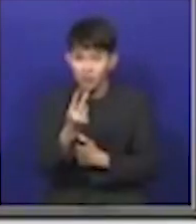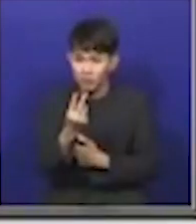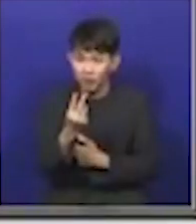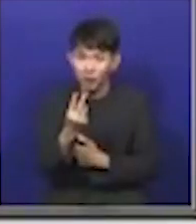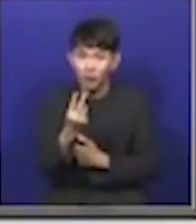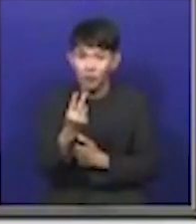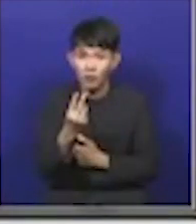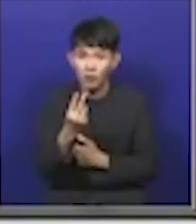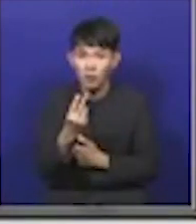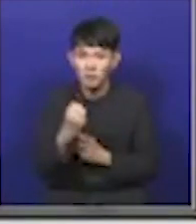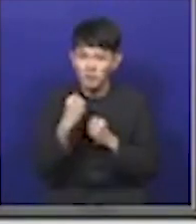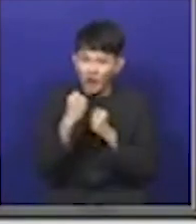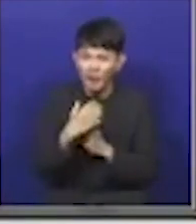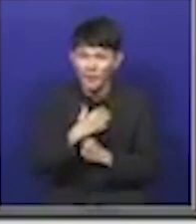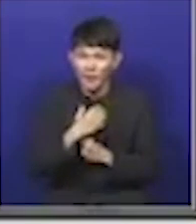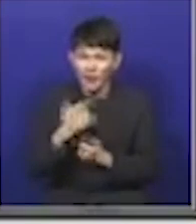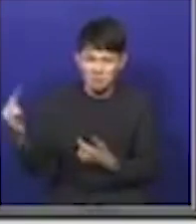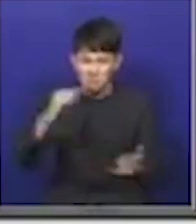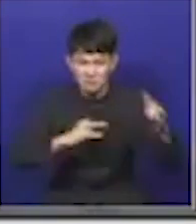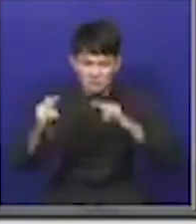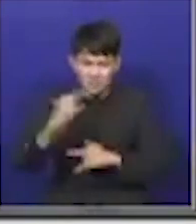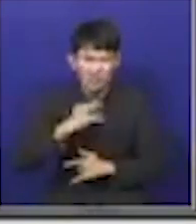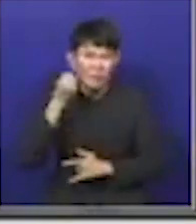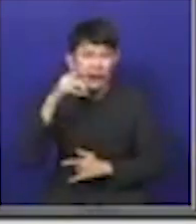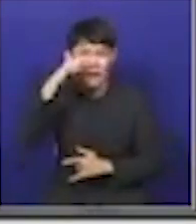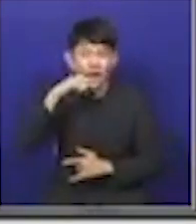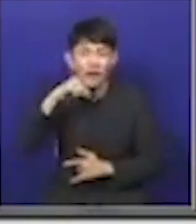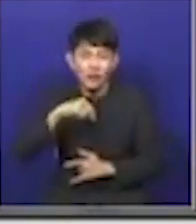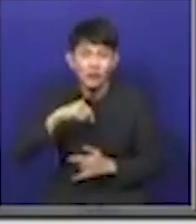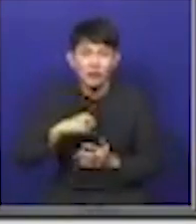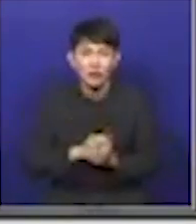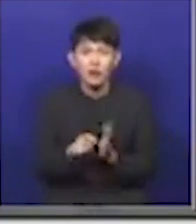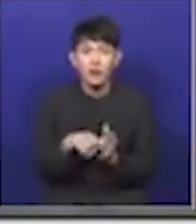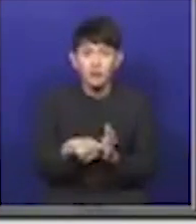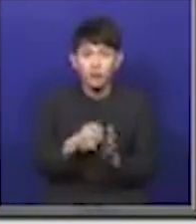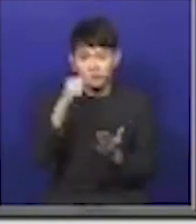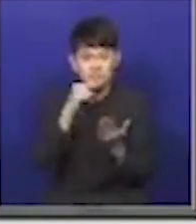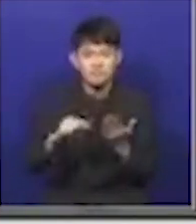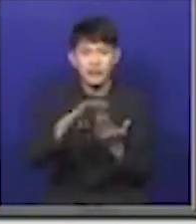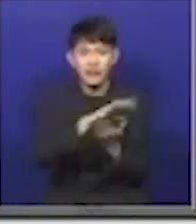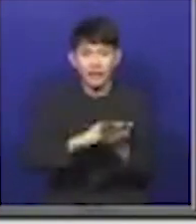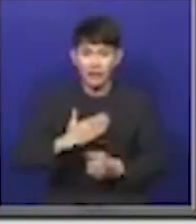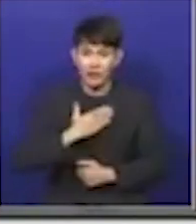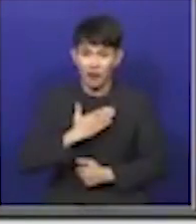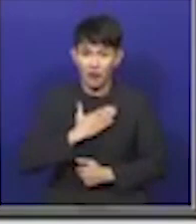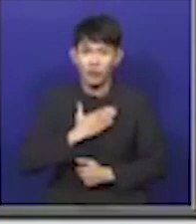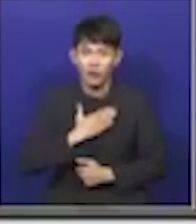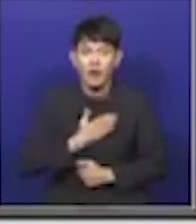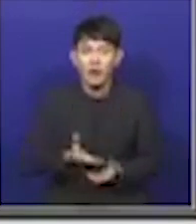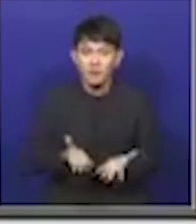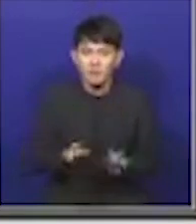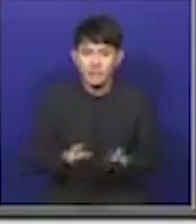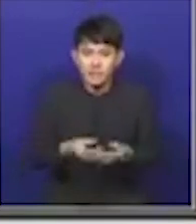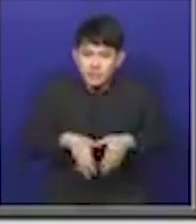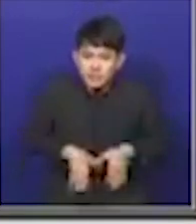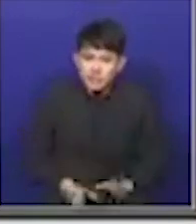หรือเปล่าดิ้นรนจะกลับประเทศของตัวเองเพราะที่นี่ไม่ใช่เพียงแผ่นดินเกิด